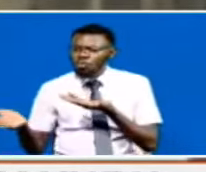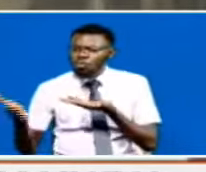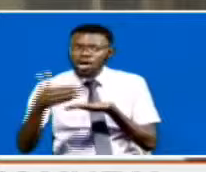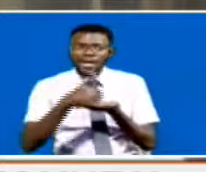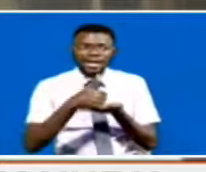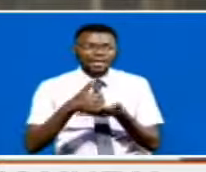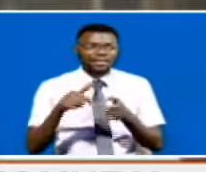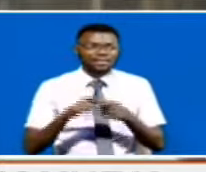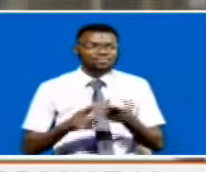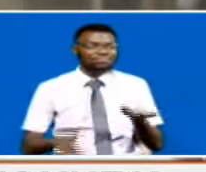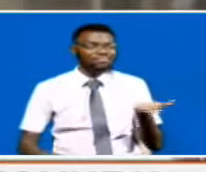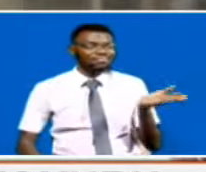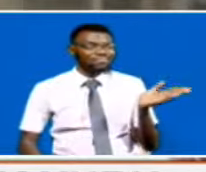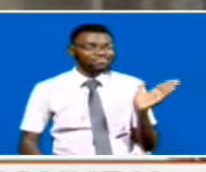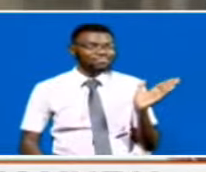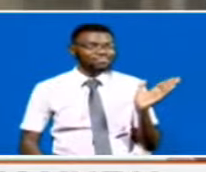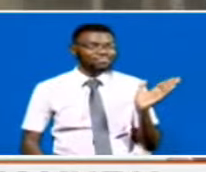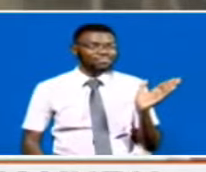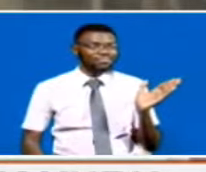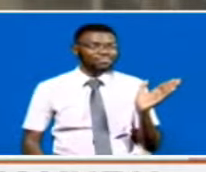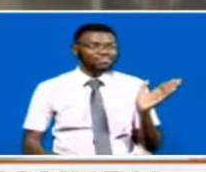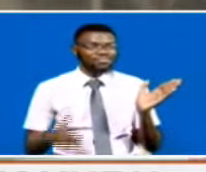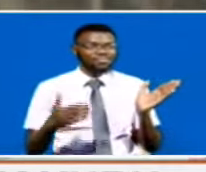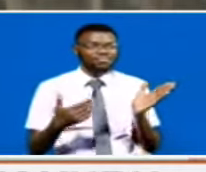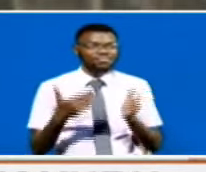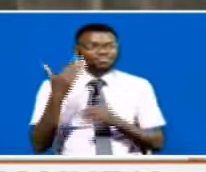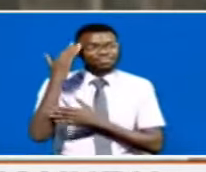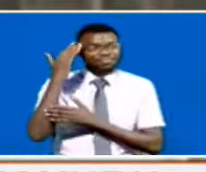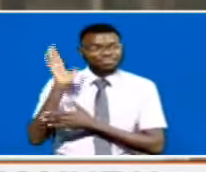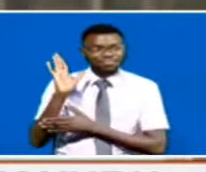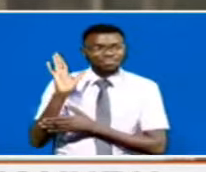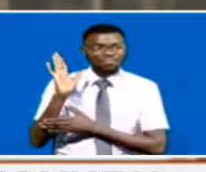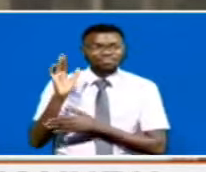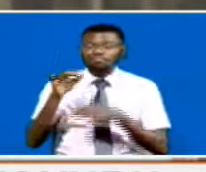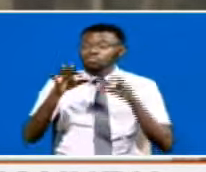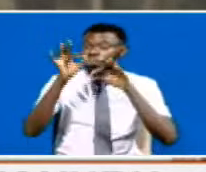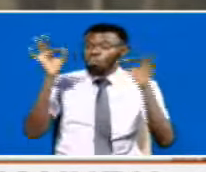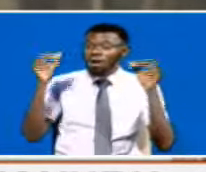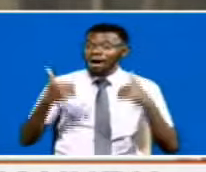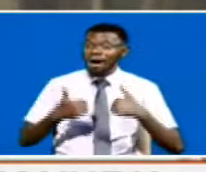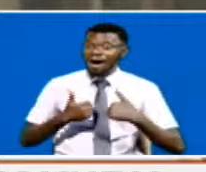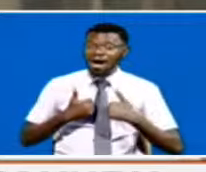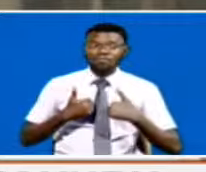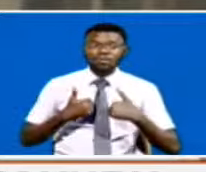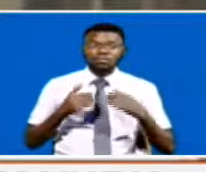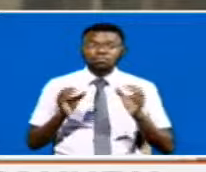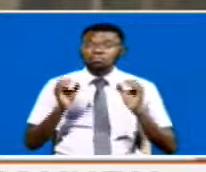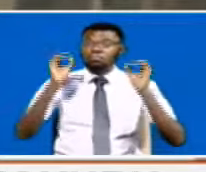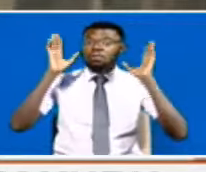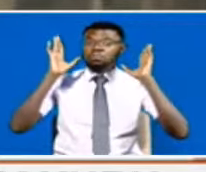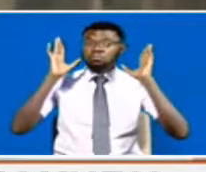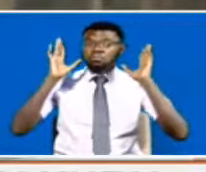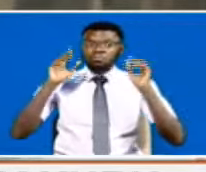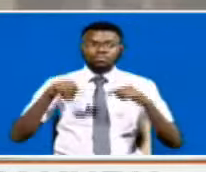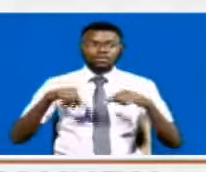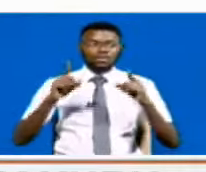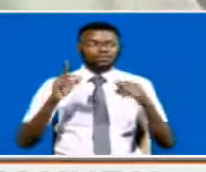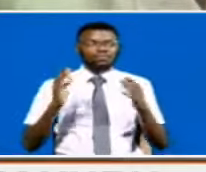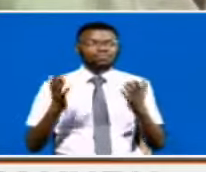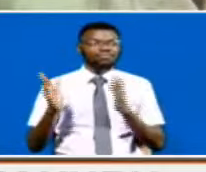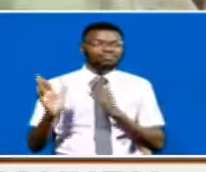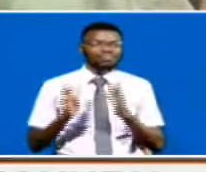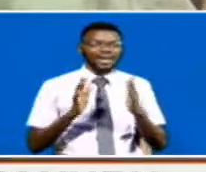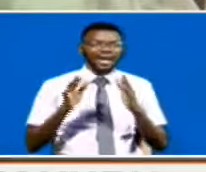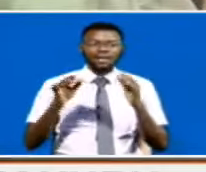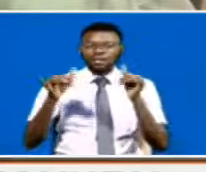Nikakusanya. Hata huyu akuwa anajua kuko na harusi. It's a surprise kwake. Sababu nilipanga kisiri, yeye alikuja akuje rurasho.